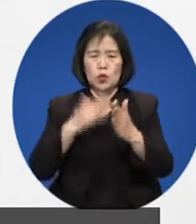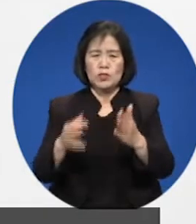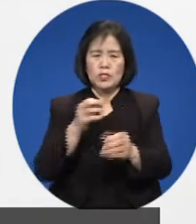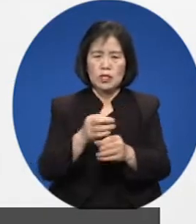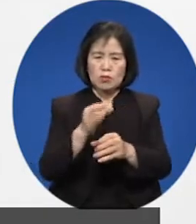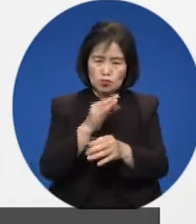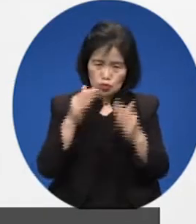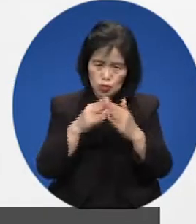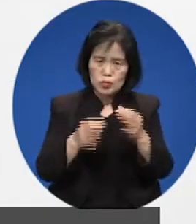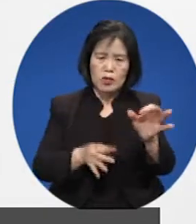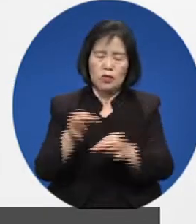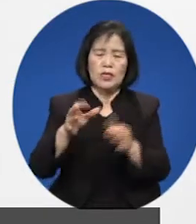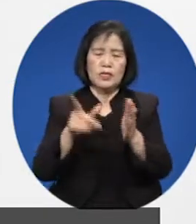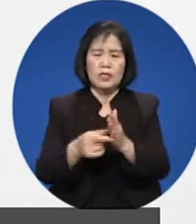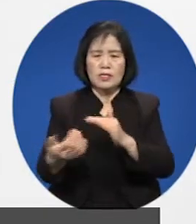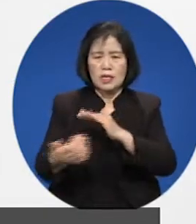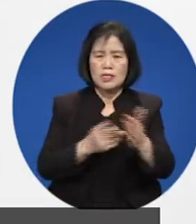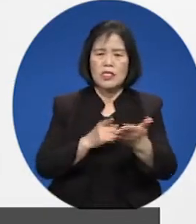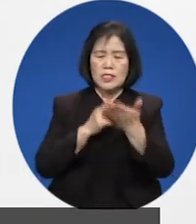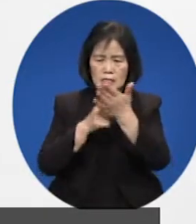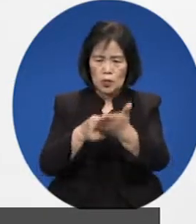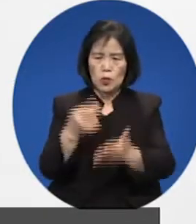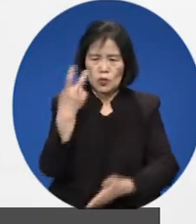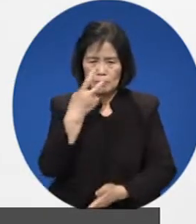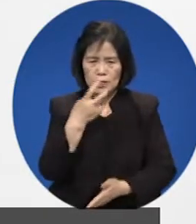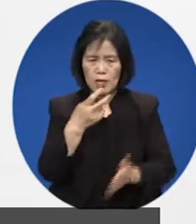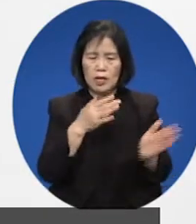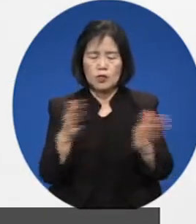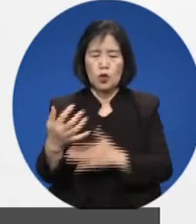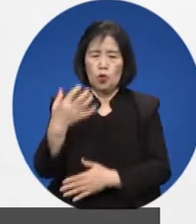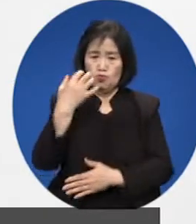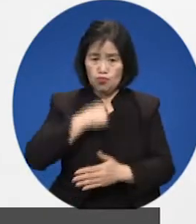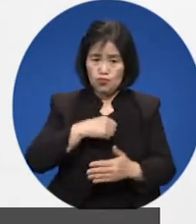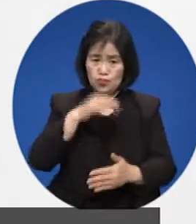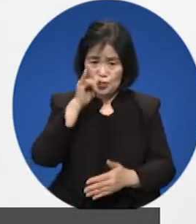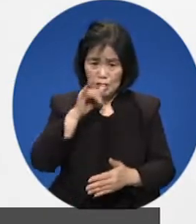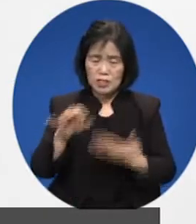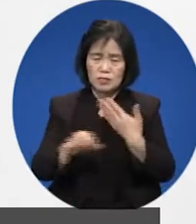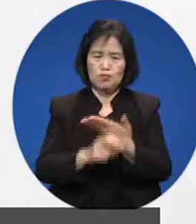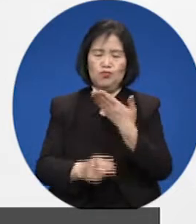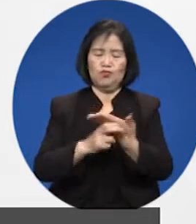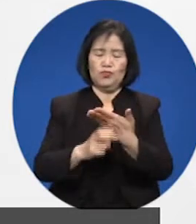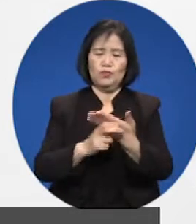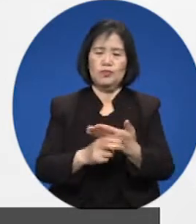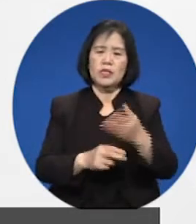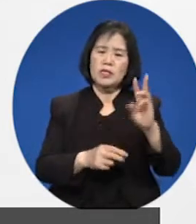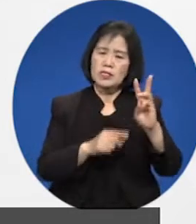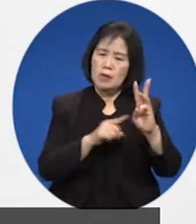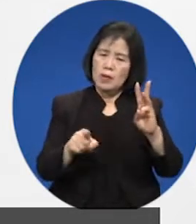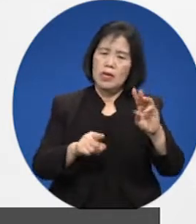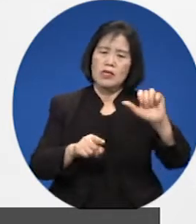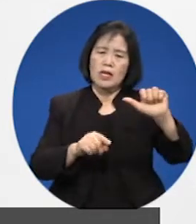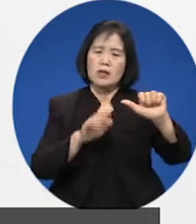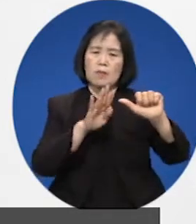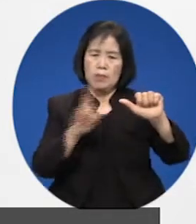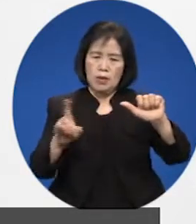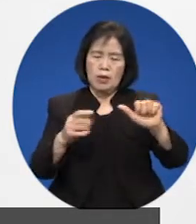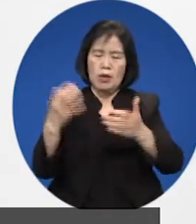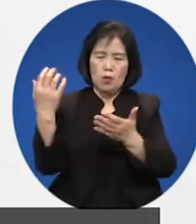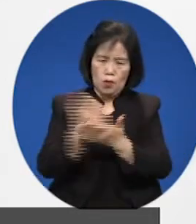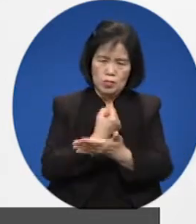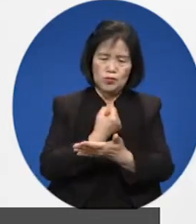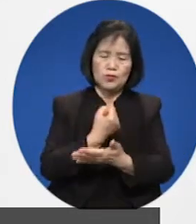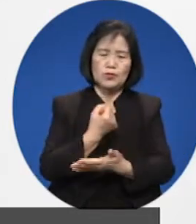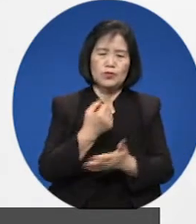부동산 거래 시에는 사전에 신고의 심사하게 따 부당 이익 이 있다면 이익의 재배에서 5배 환수 조차 겟다 아울러